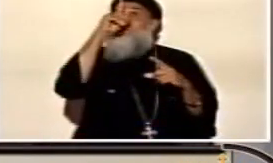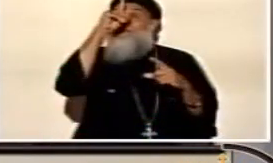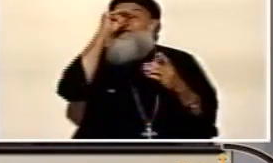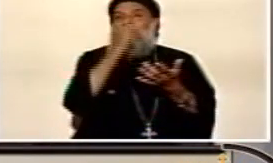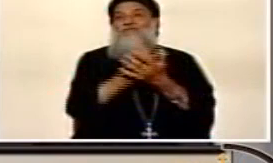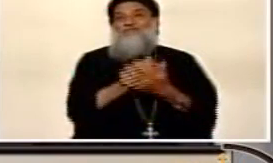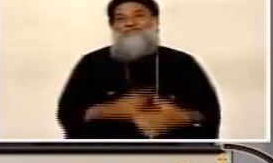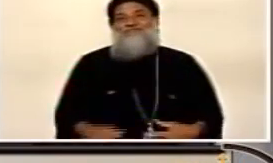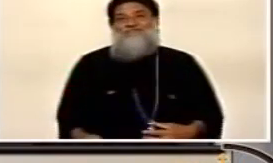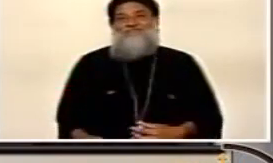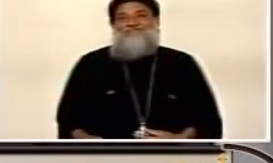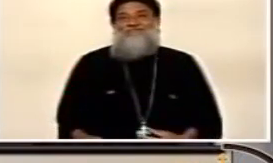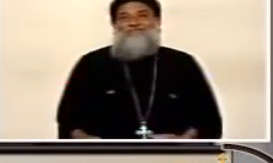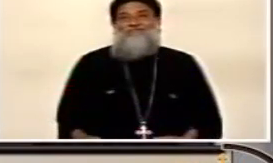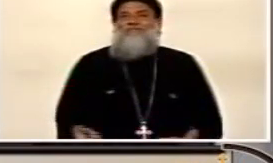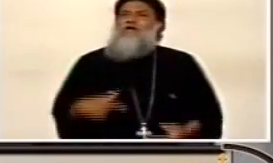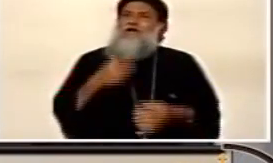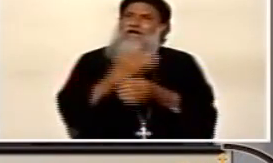من ربنا صح.